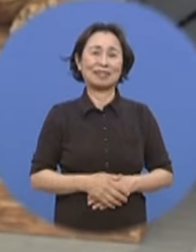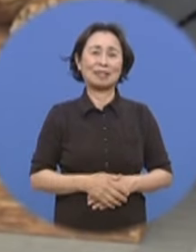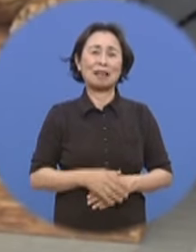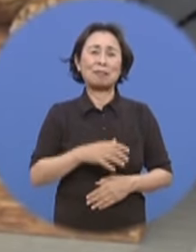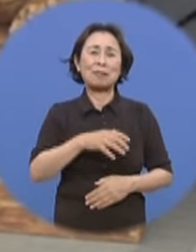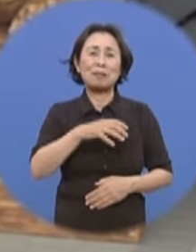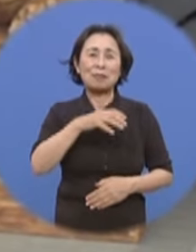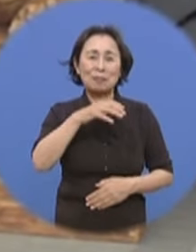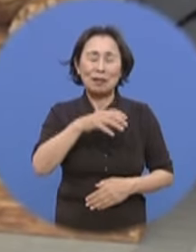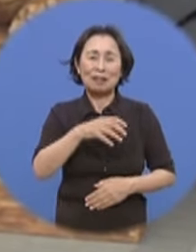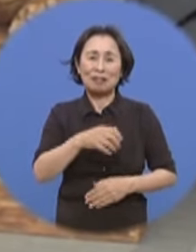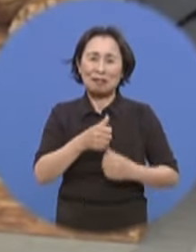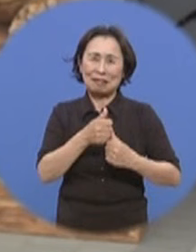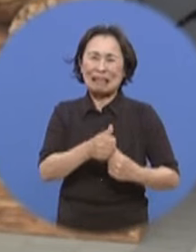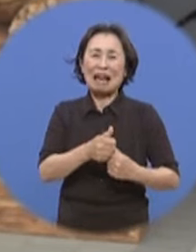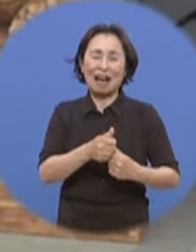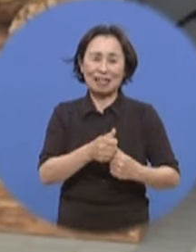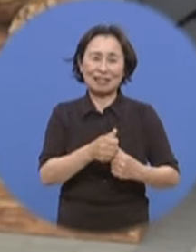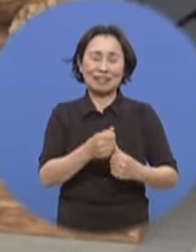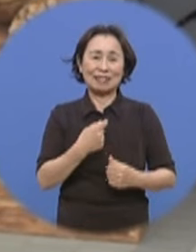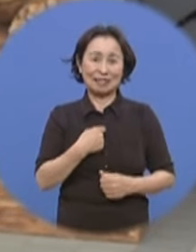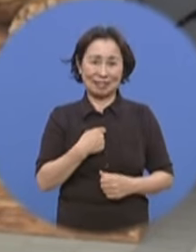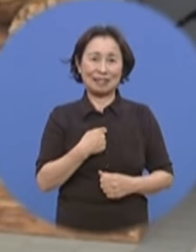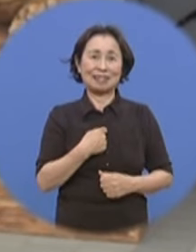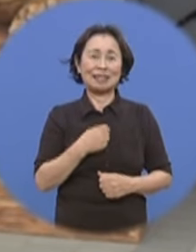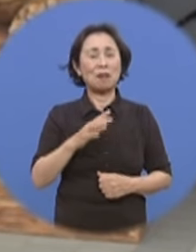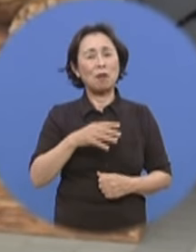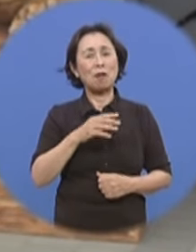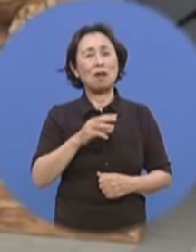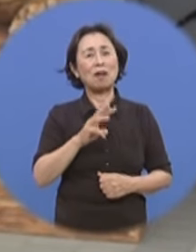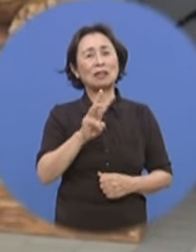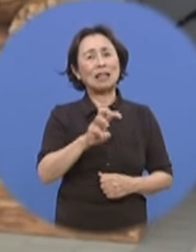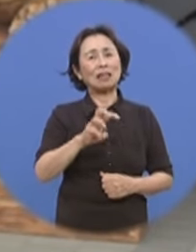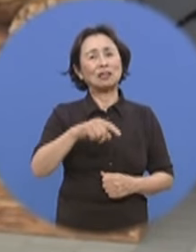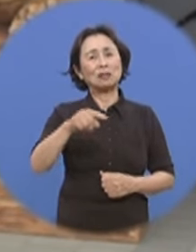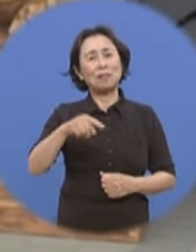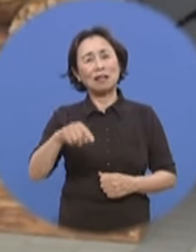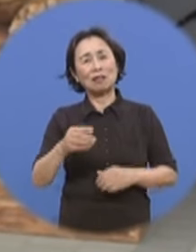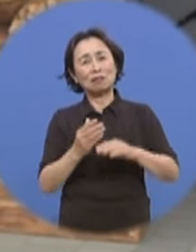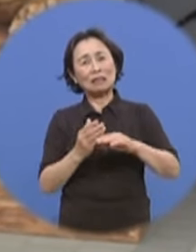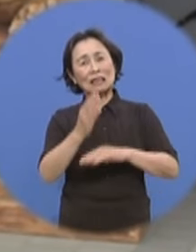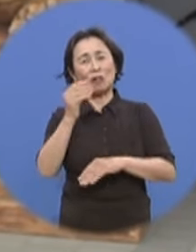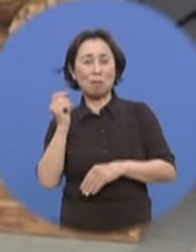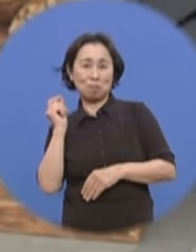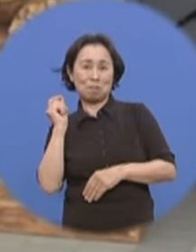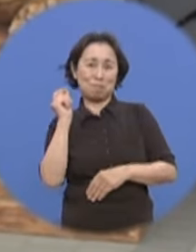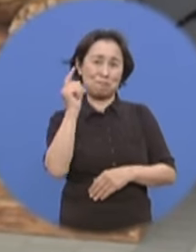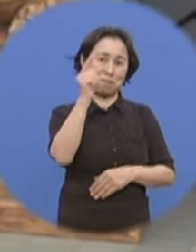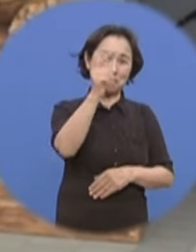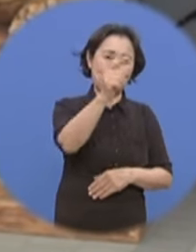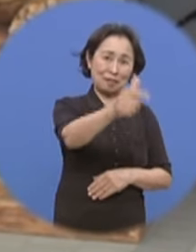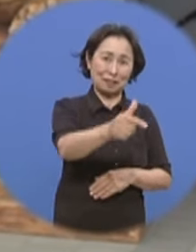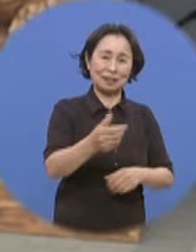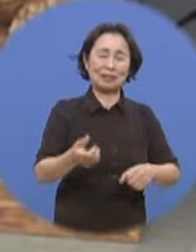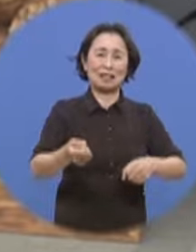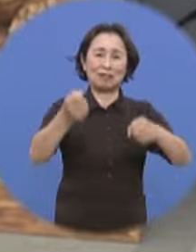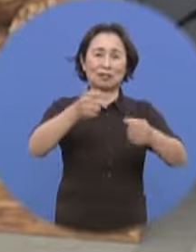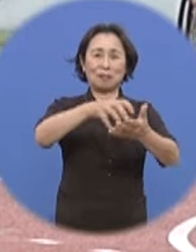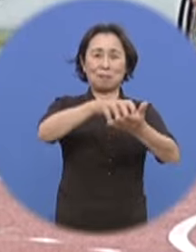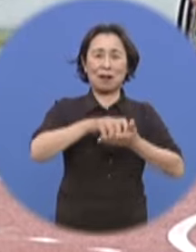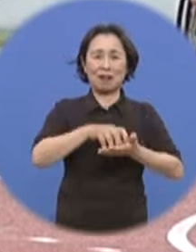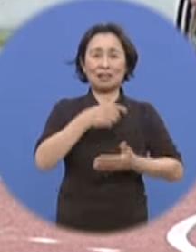年齢との戦いにもなってきますがまあ30m台以上出してこう優勝したいなと思っ